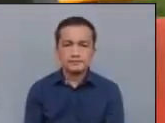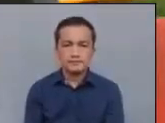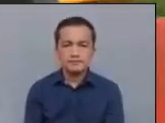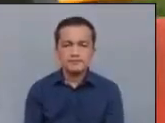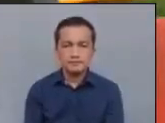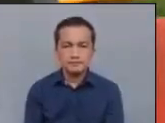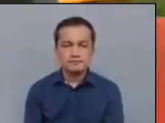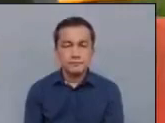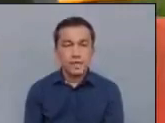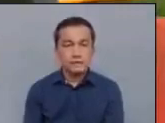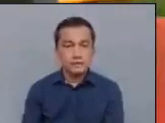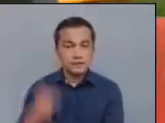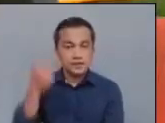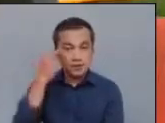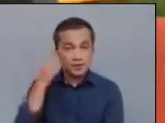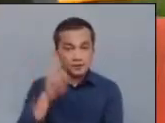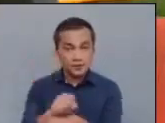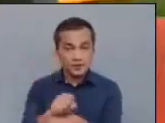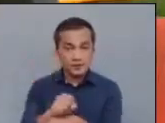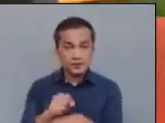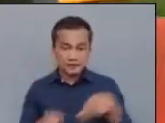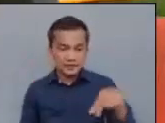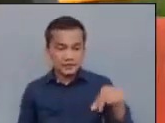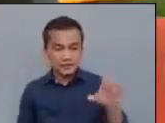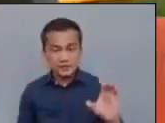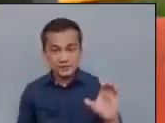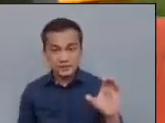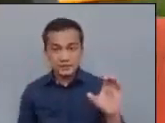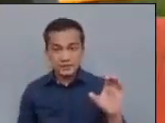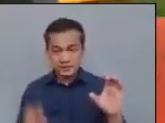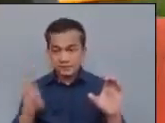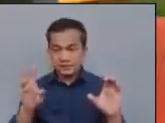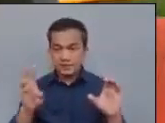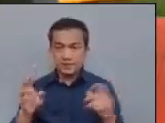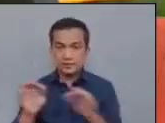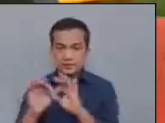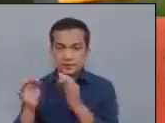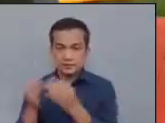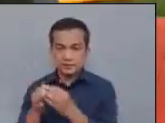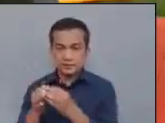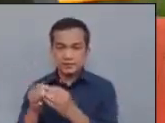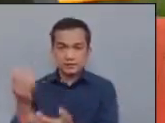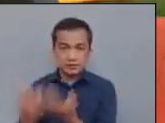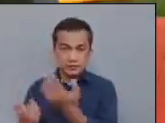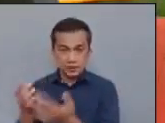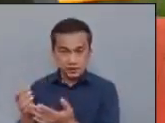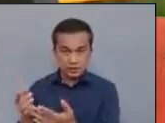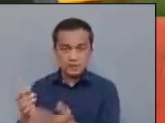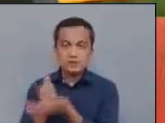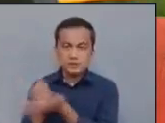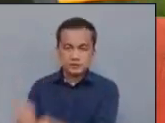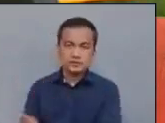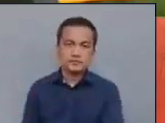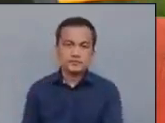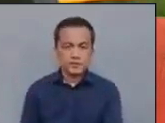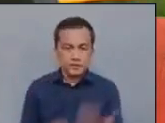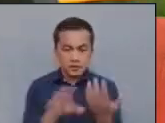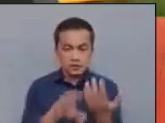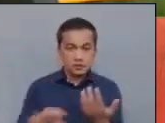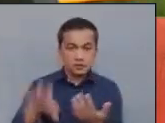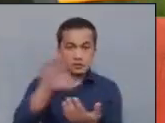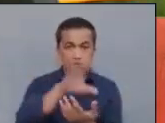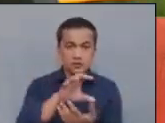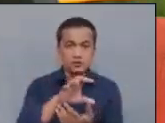Sa ating government at work sa Quezon City, 16 na pamilyang biktima ng sunog tinulungan. At sa Sorsogon, DSWD at